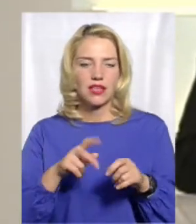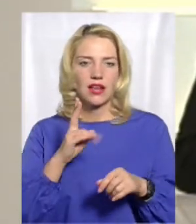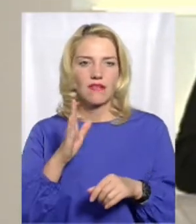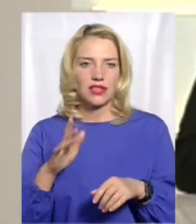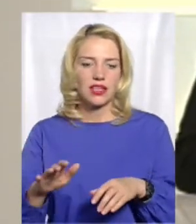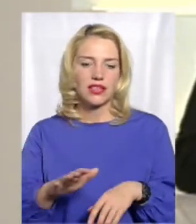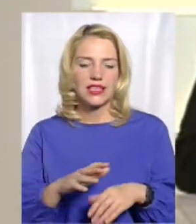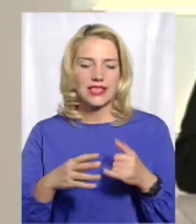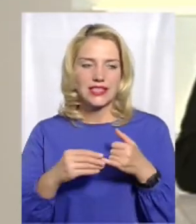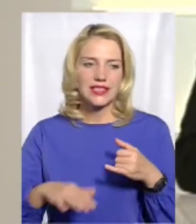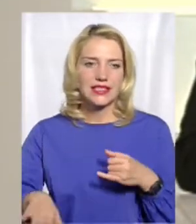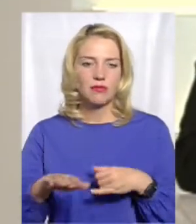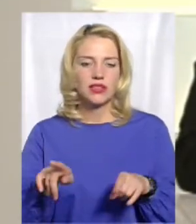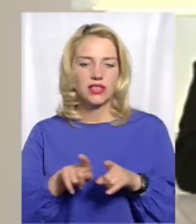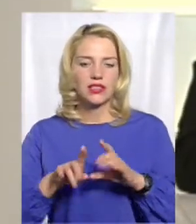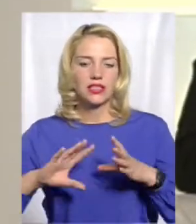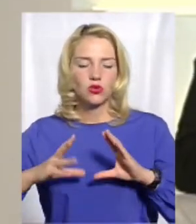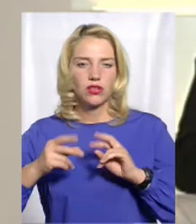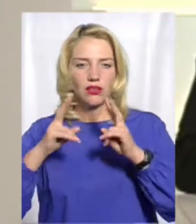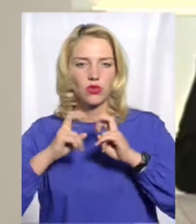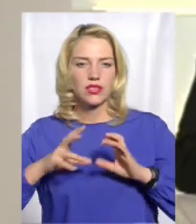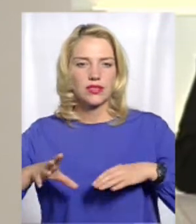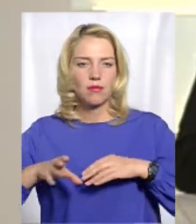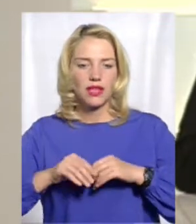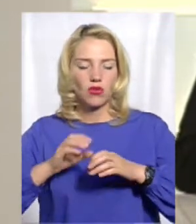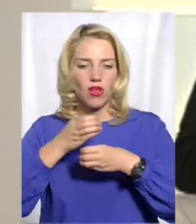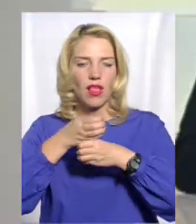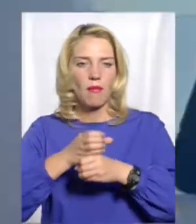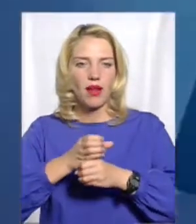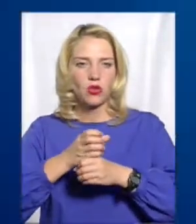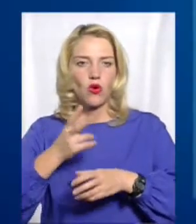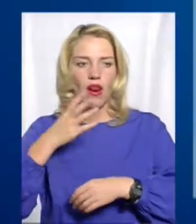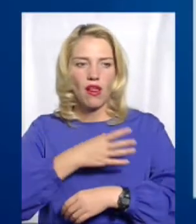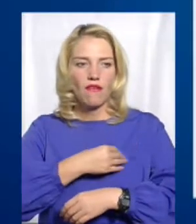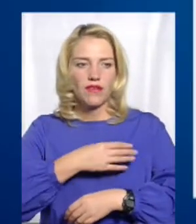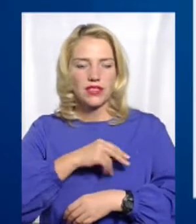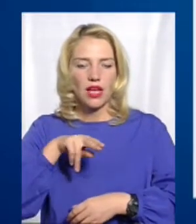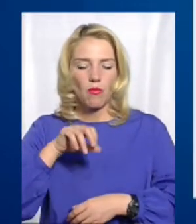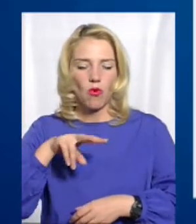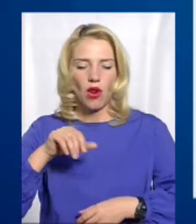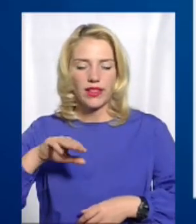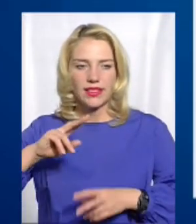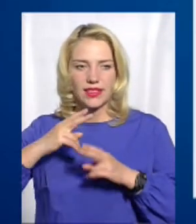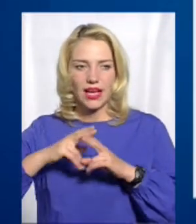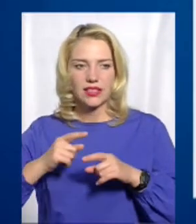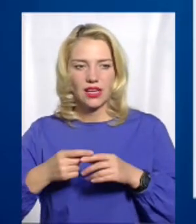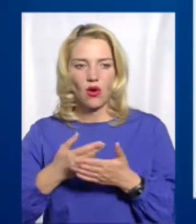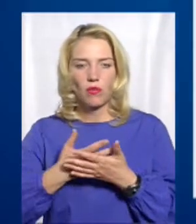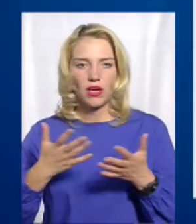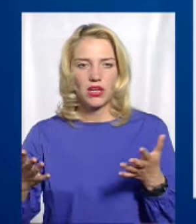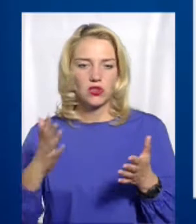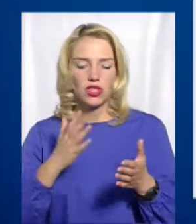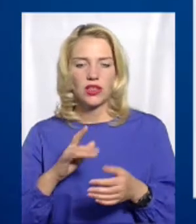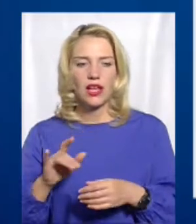квадратів землі. Такі результати дослідження спільно із лабораторією Львівської політехніки оприлюднила мережа зі